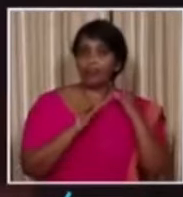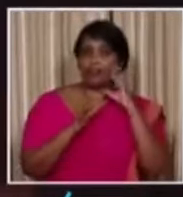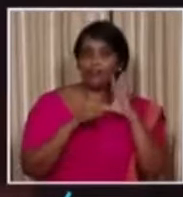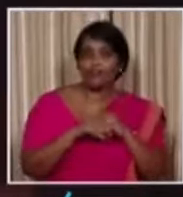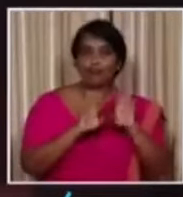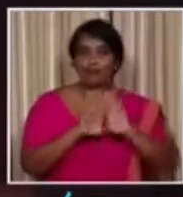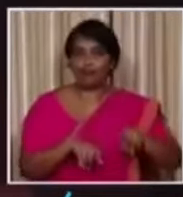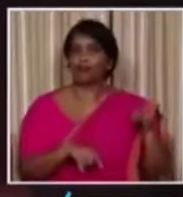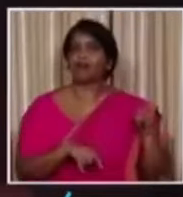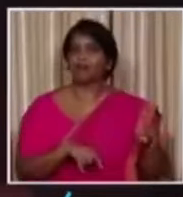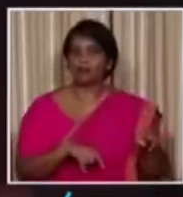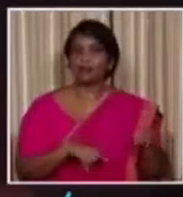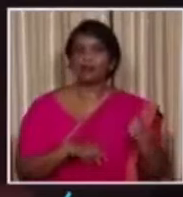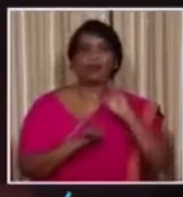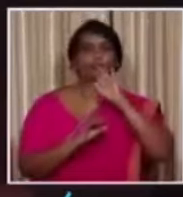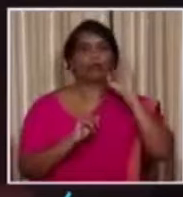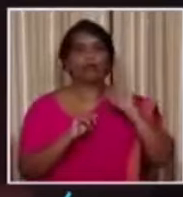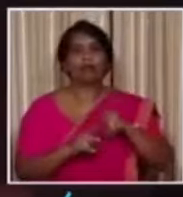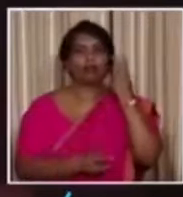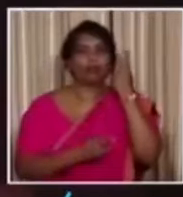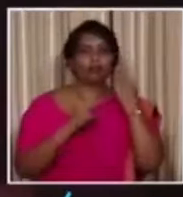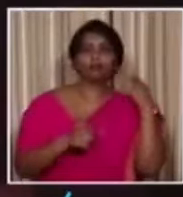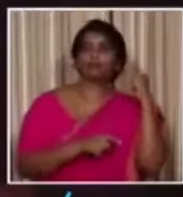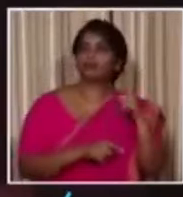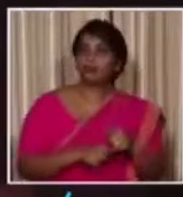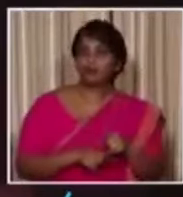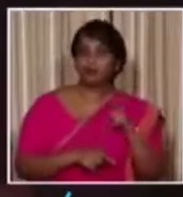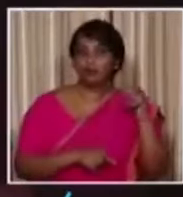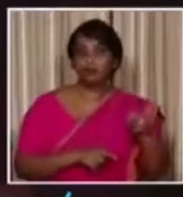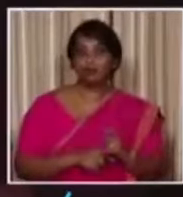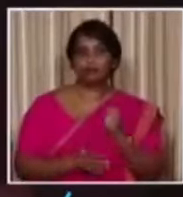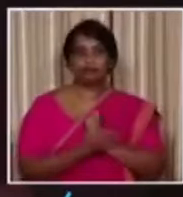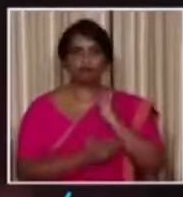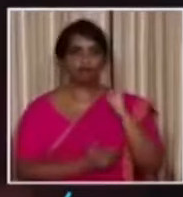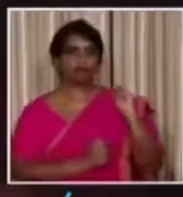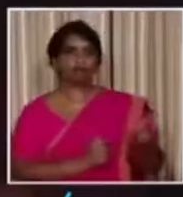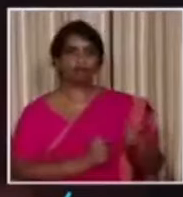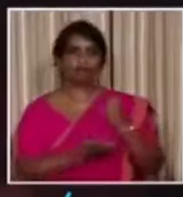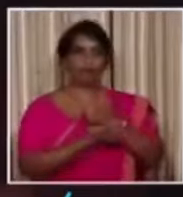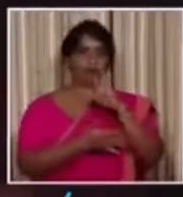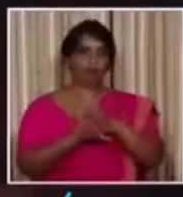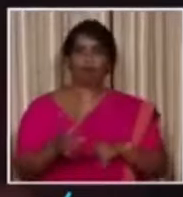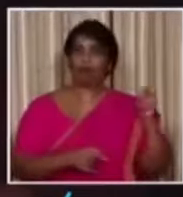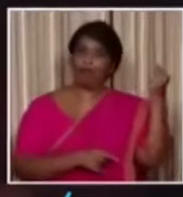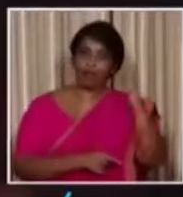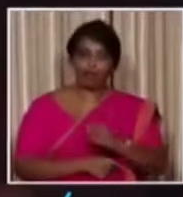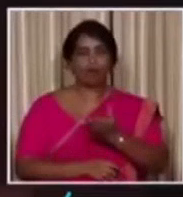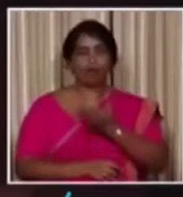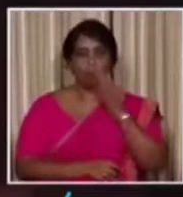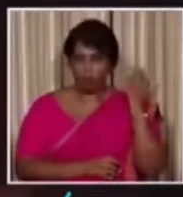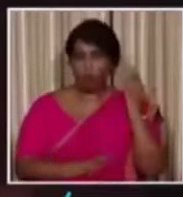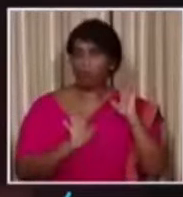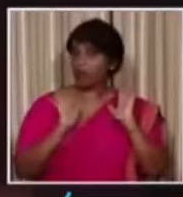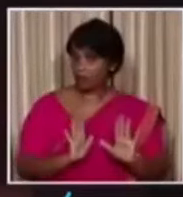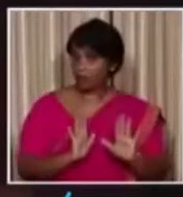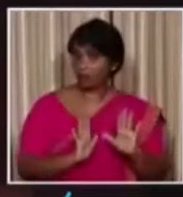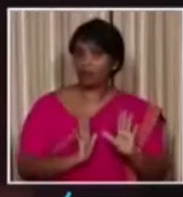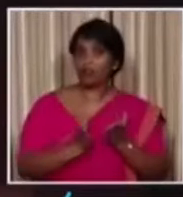දුව දරුවන් නිකන් පොඩ්ඩක් නරඹන්න ආවම ඒගොල්ලන්ට ලියන ලියුමක් ඔබට එන්න පුළුවන්.